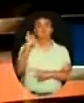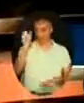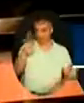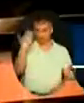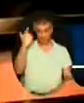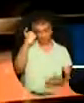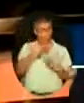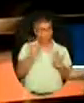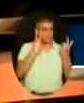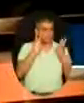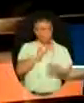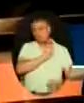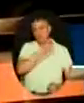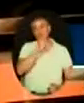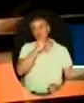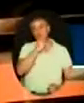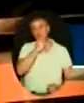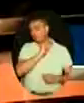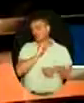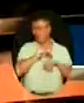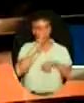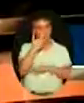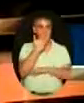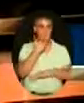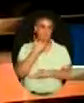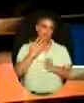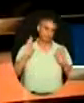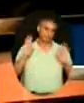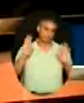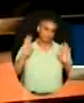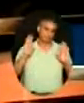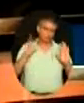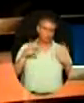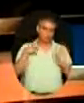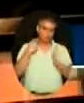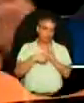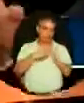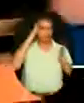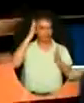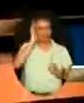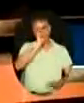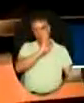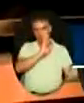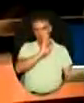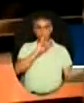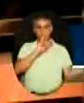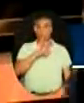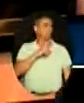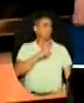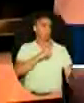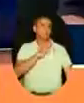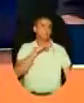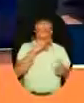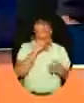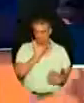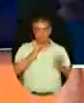שהיה חשוף למידעים הכי סודיים, הכי רגישים של מדינת ישראל, לא הייתי קונה נבואות זעם מפי. פה זה לא נבואה, פה